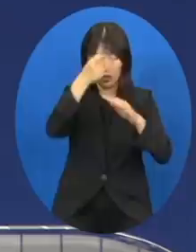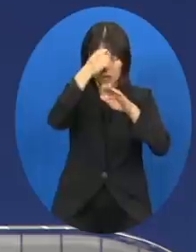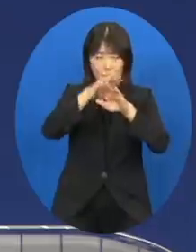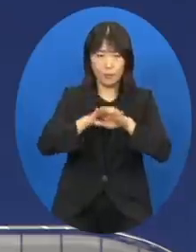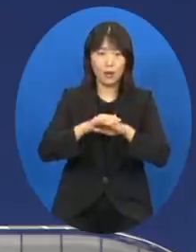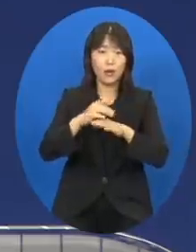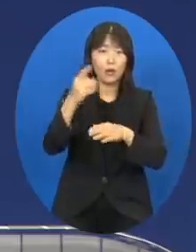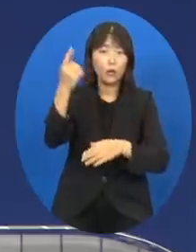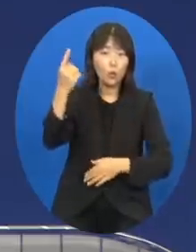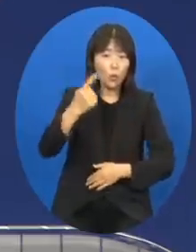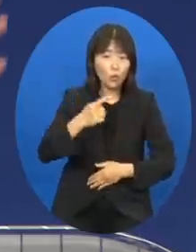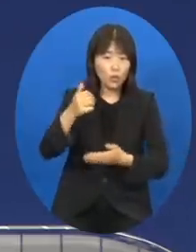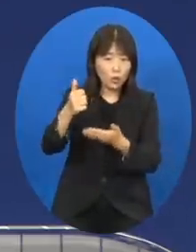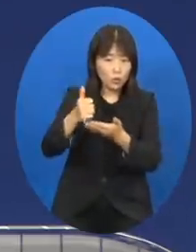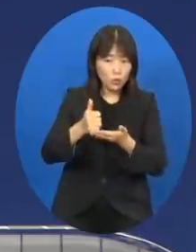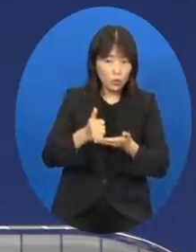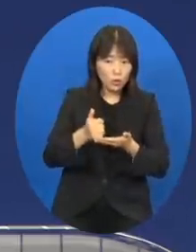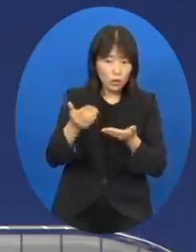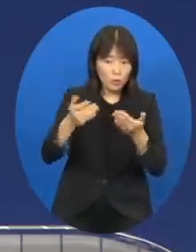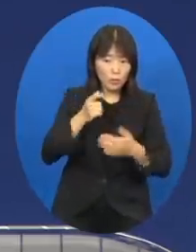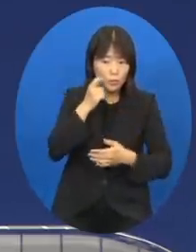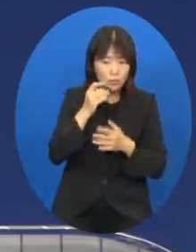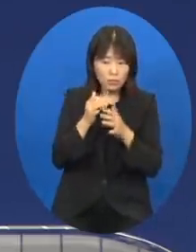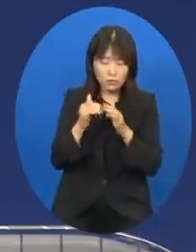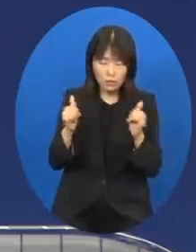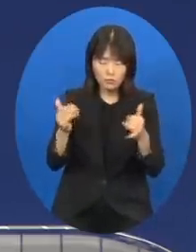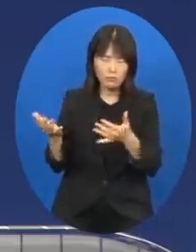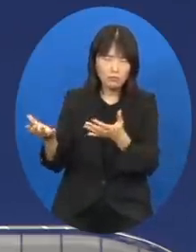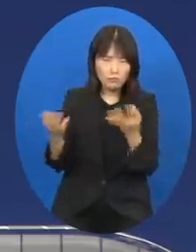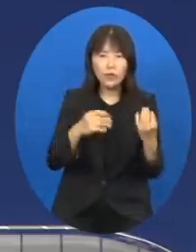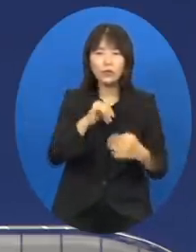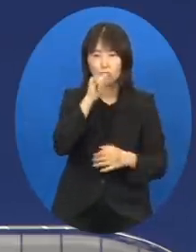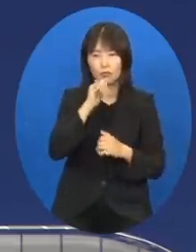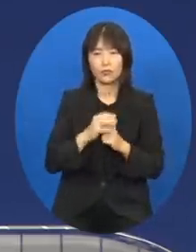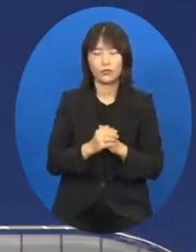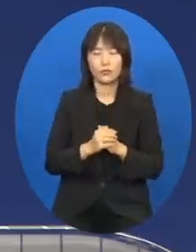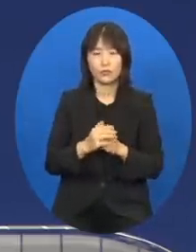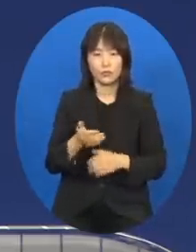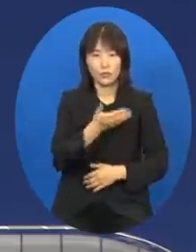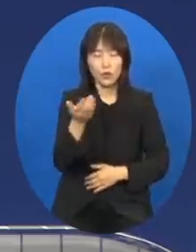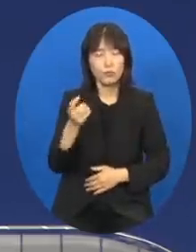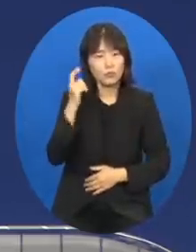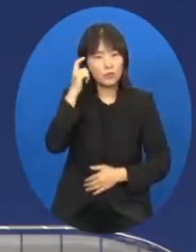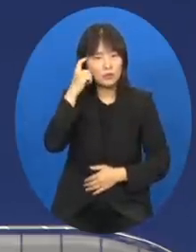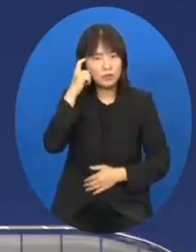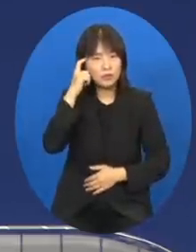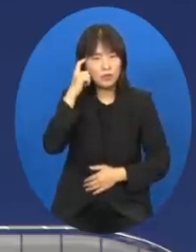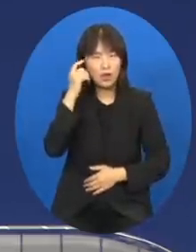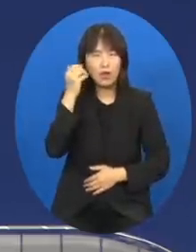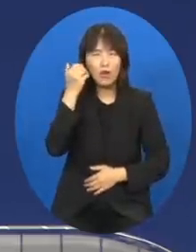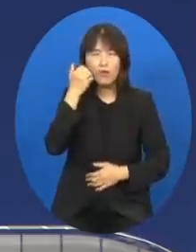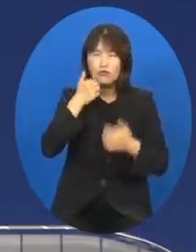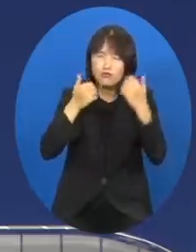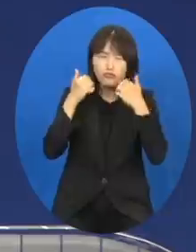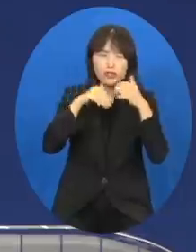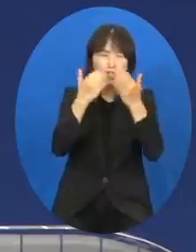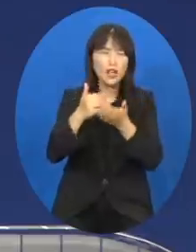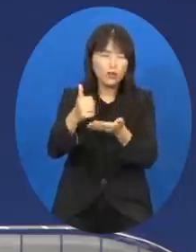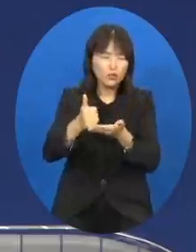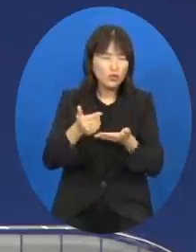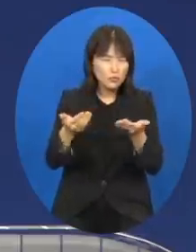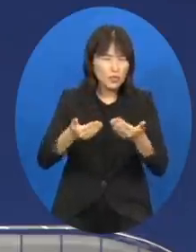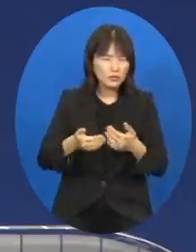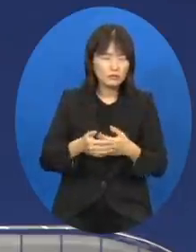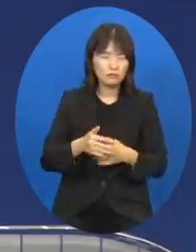오시라는 초대를 못 받은 사람이 엄청 많아요. 여러분이 생각하기에는, 아유, 누구나 다 받는 거,